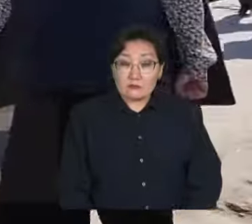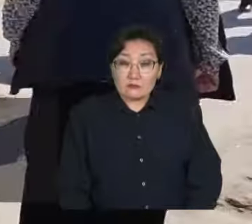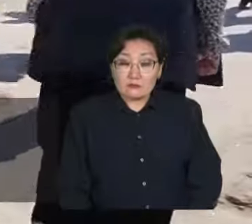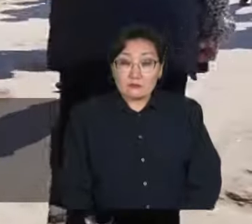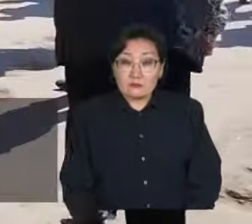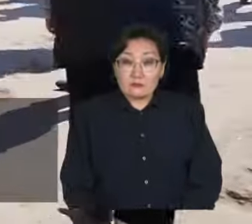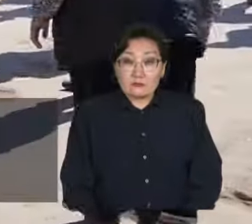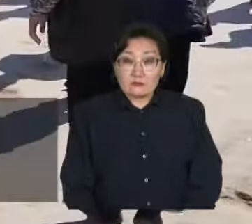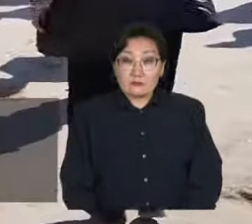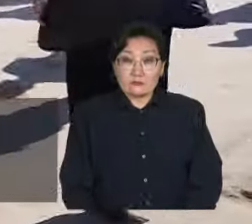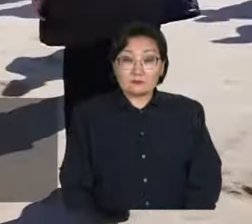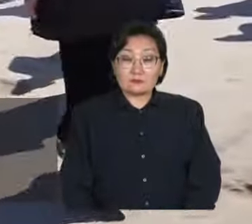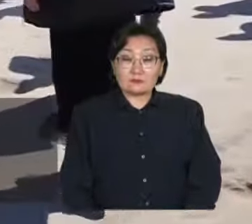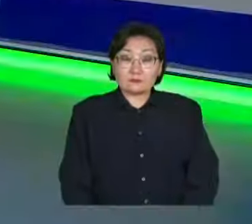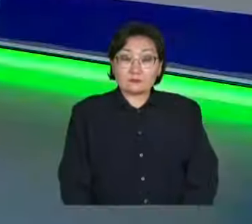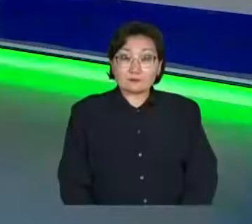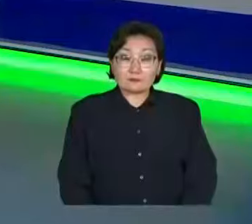телеарнасы, Маңғыстау облысынан.